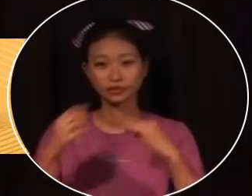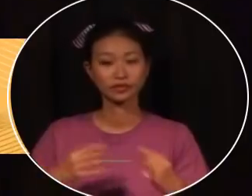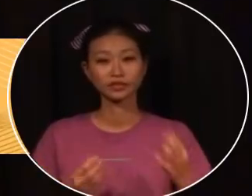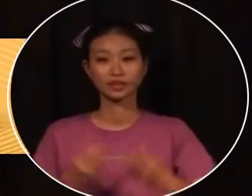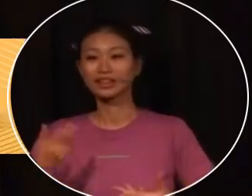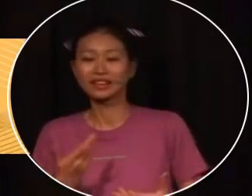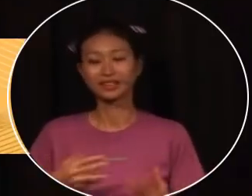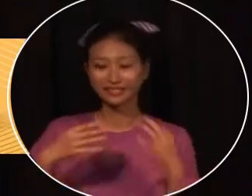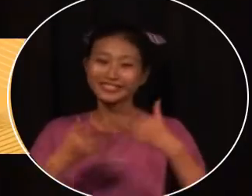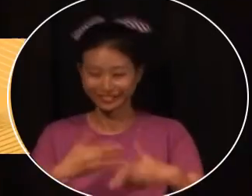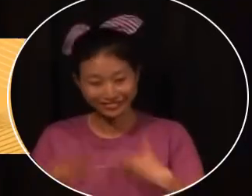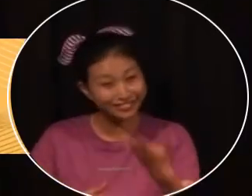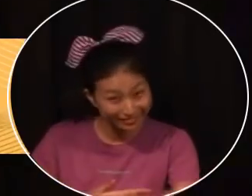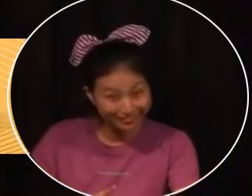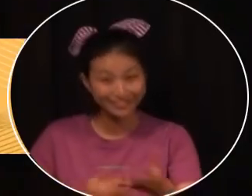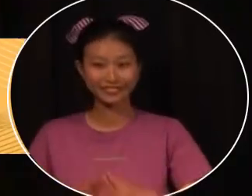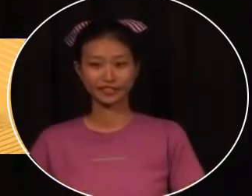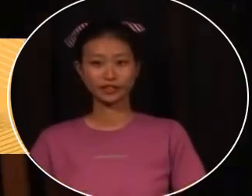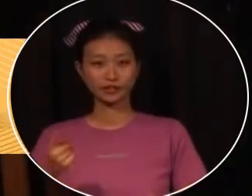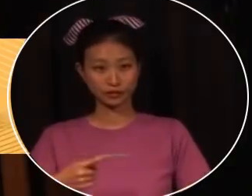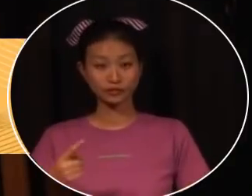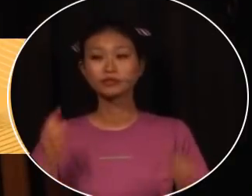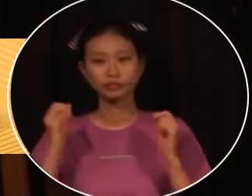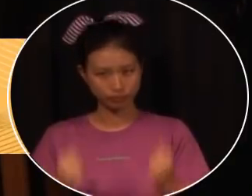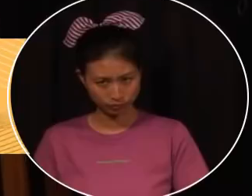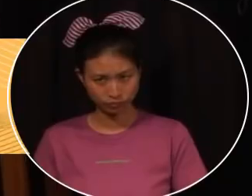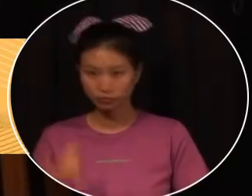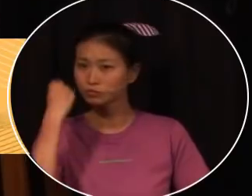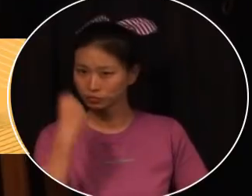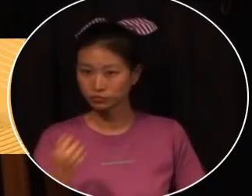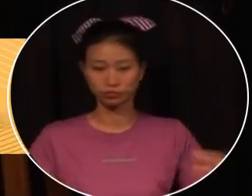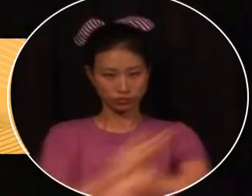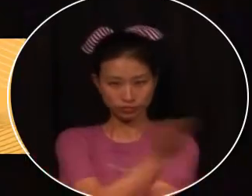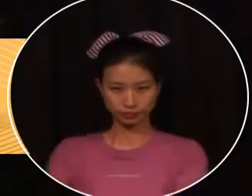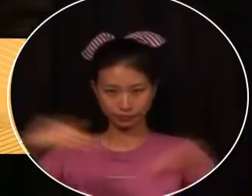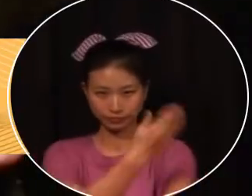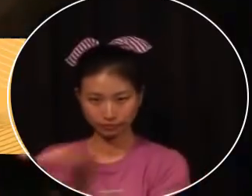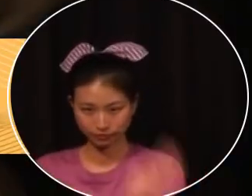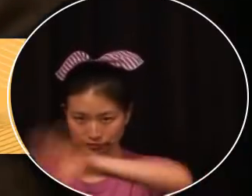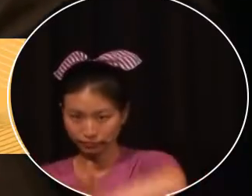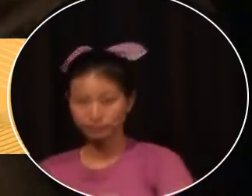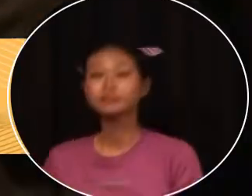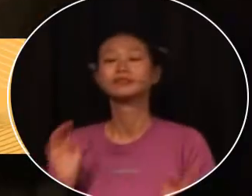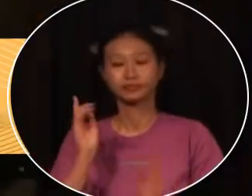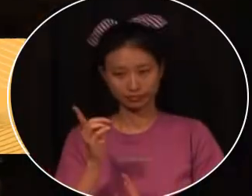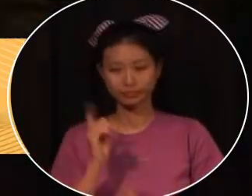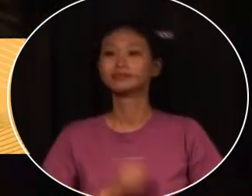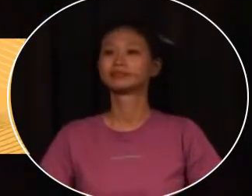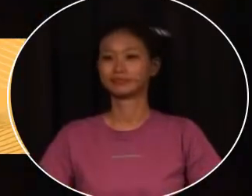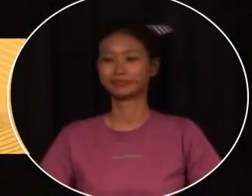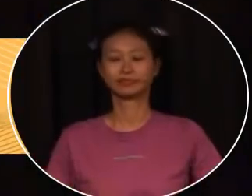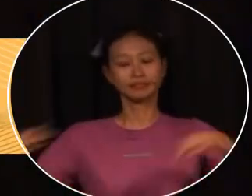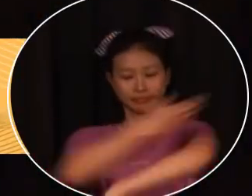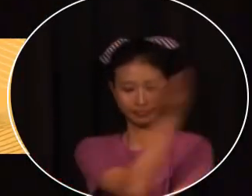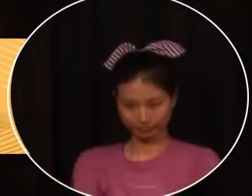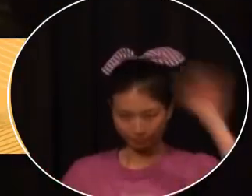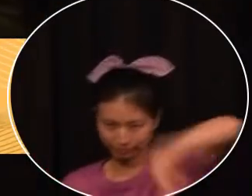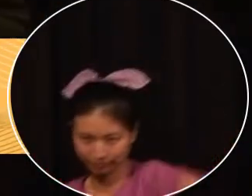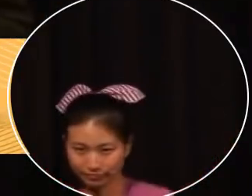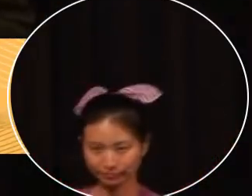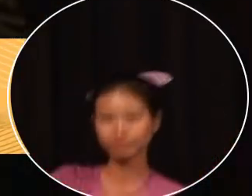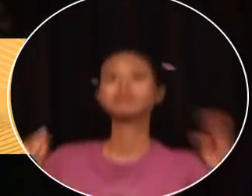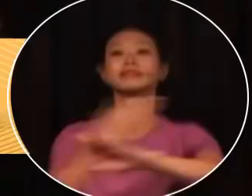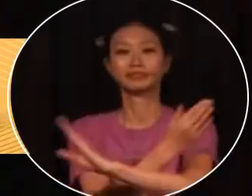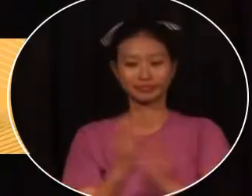载的，那我记得不是很清楚，但是依稀还 应该是文言文吧。古书的话， 不一定，古书也有讲的很白话的。古书第一句